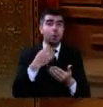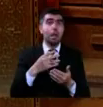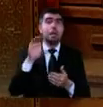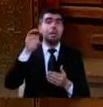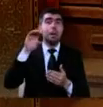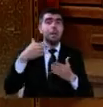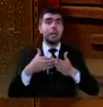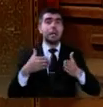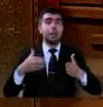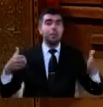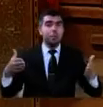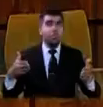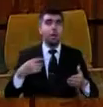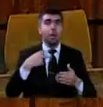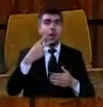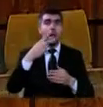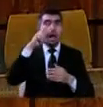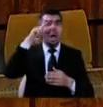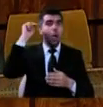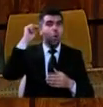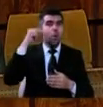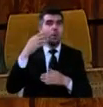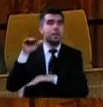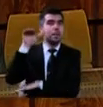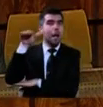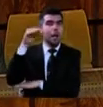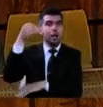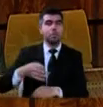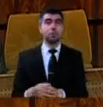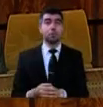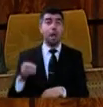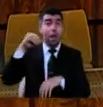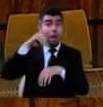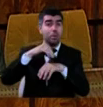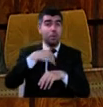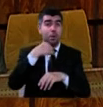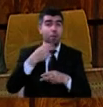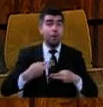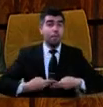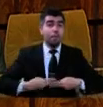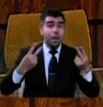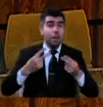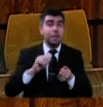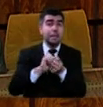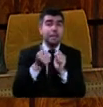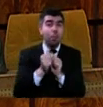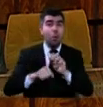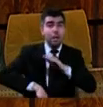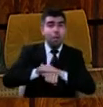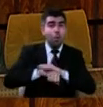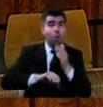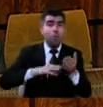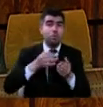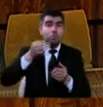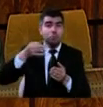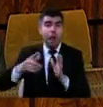للدار البيضاء وملعب مدينة العيون بالصحراء المغربية. كما ينبغي المضي قدما نحو تأهيل الممارسة الرياضية عبر الإسراع